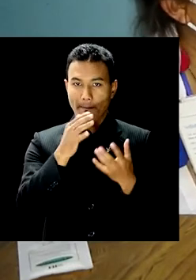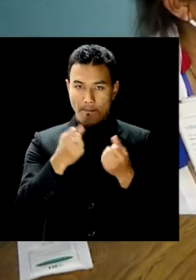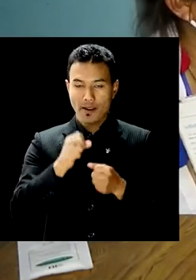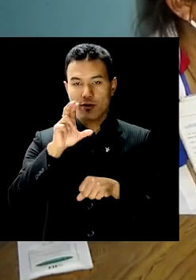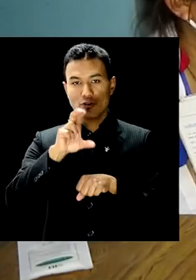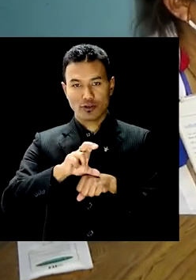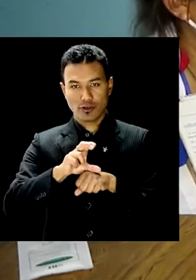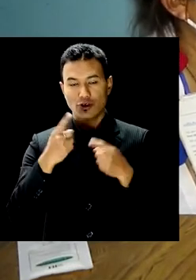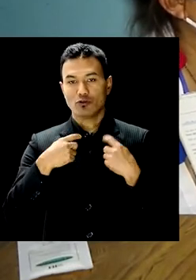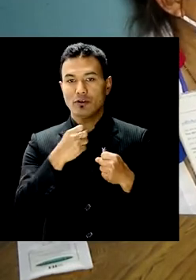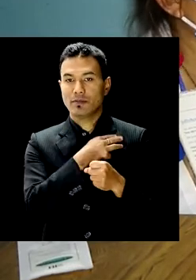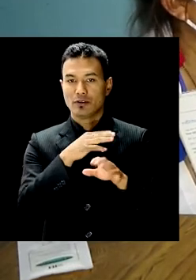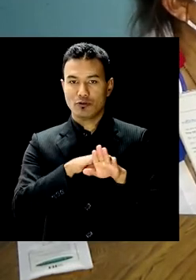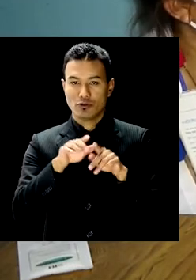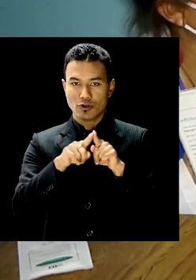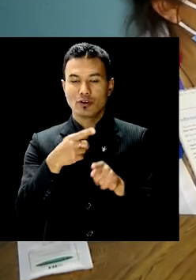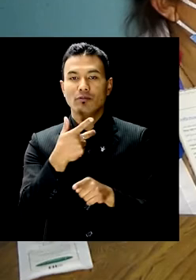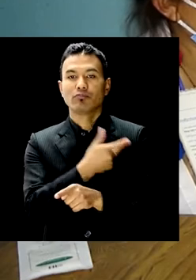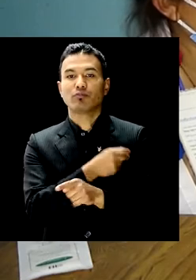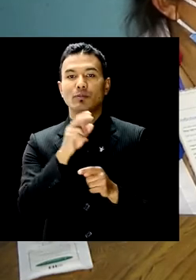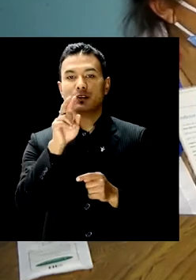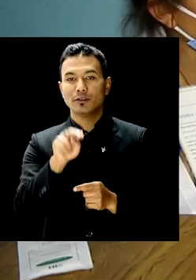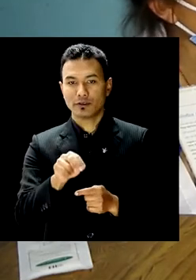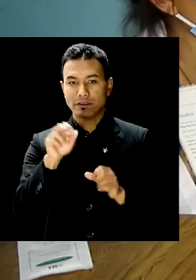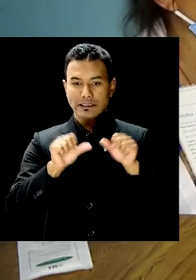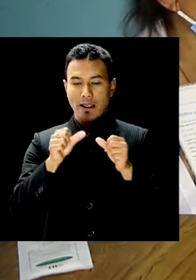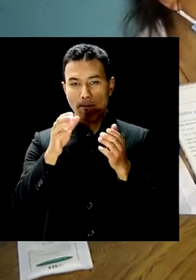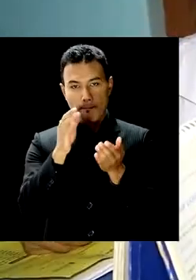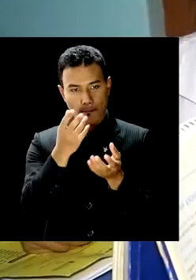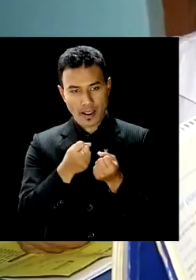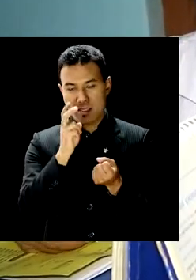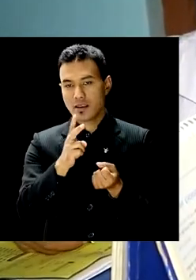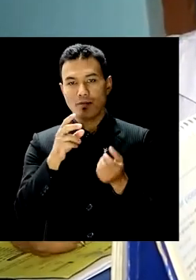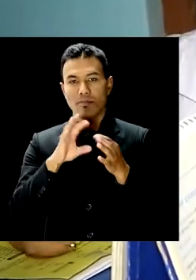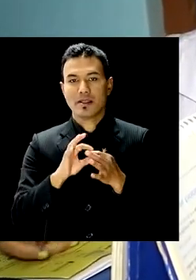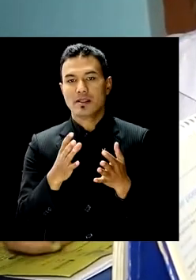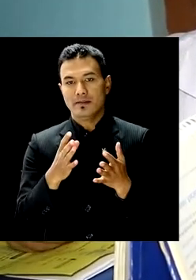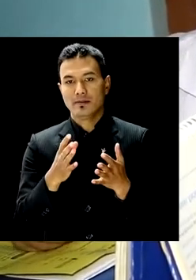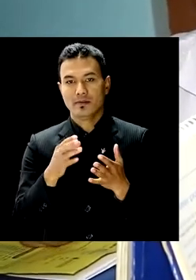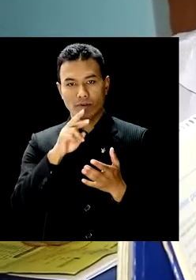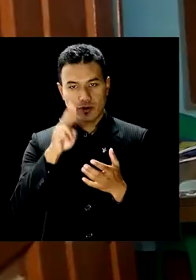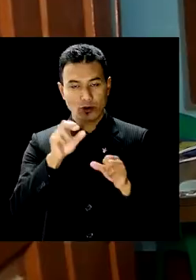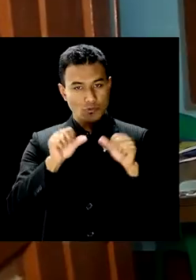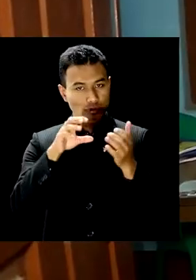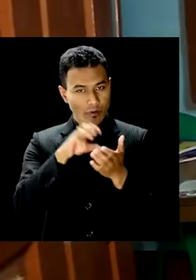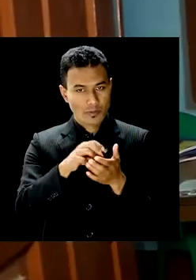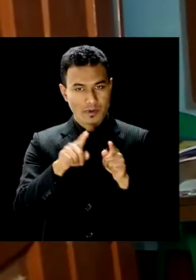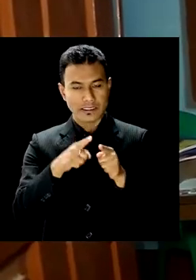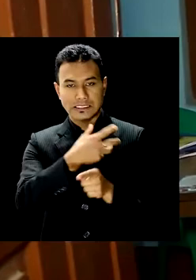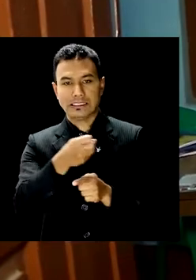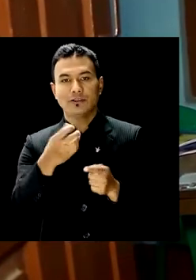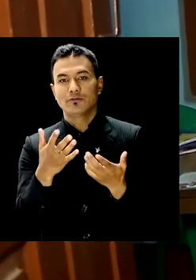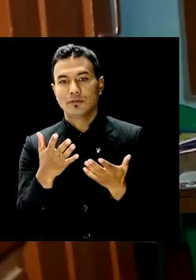प्राप्त दक्ष स्वास्थ्यकर्मीसँग लगाउनु पर्ने हुन्छ है, जहाँ पाए त्यहाँ लगाउँदैन, बुझ्नुभयो, र जहाँ पाए त्यहाँ